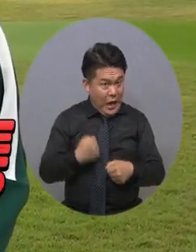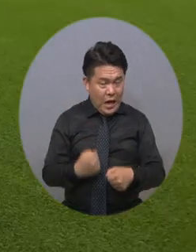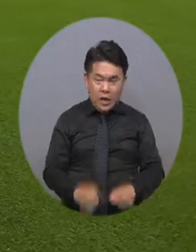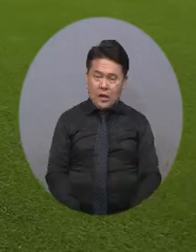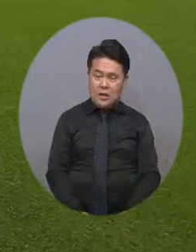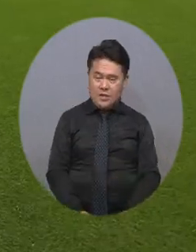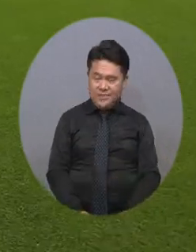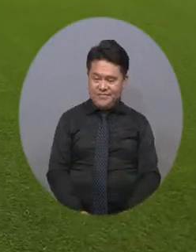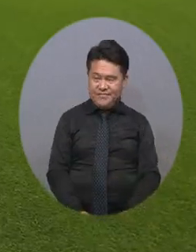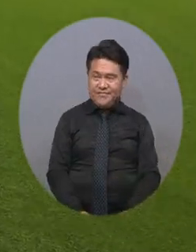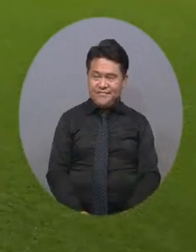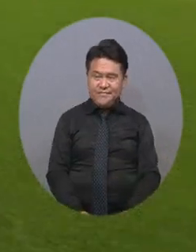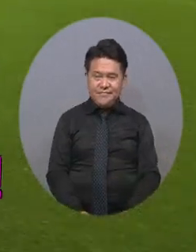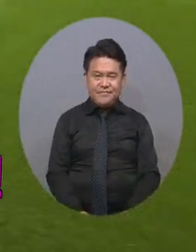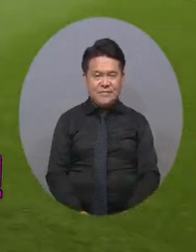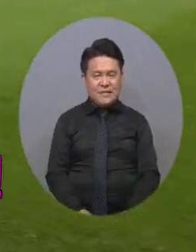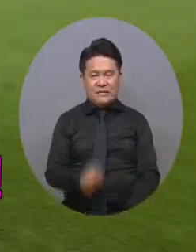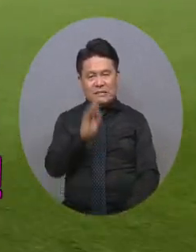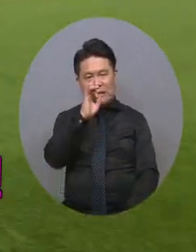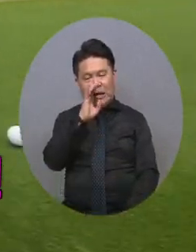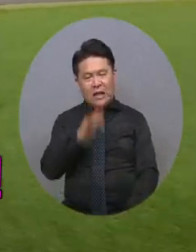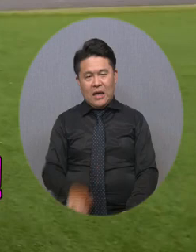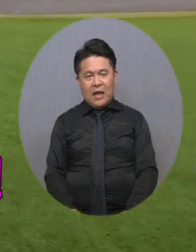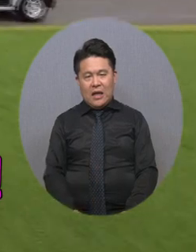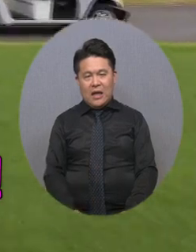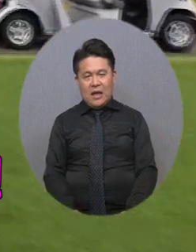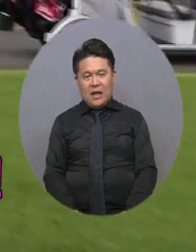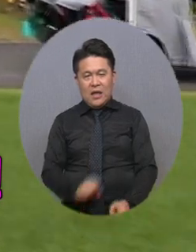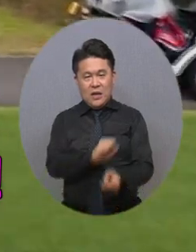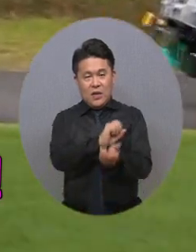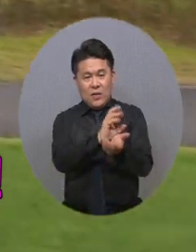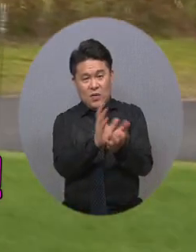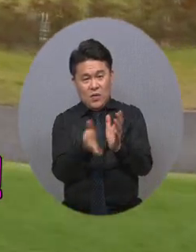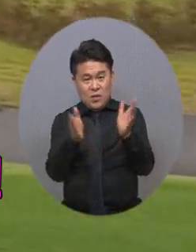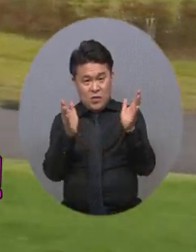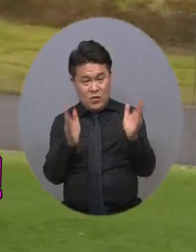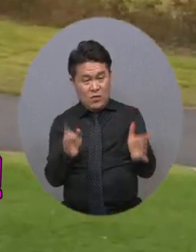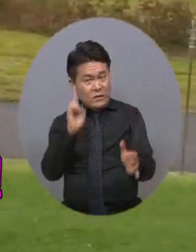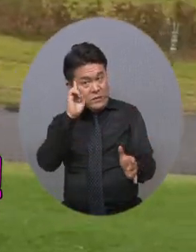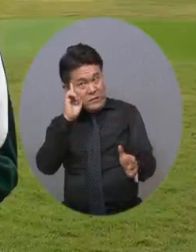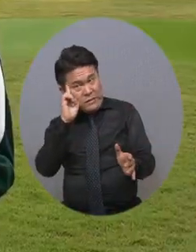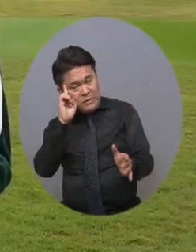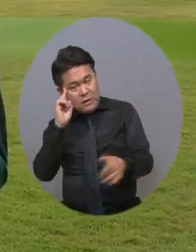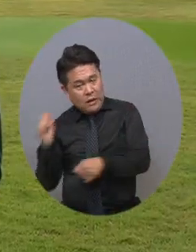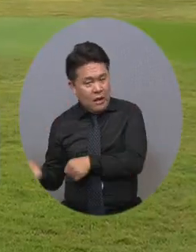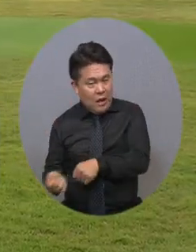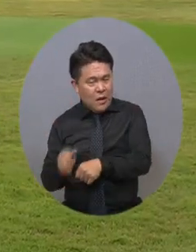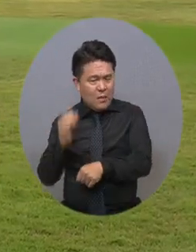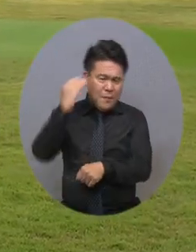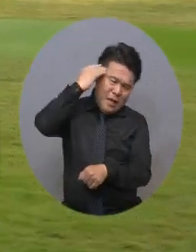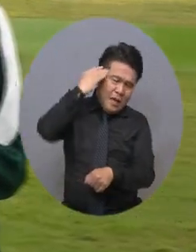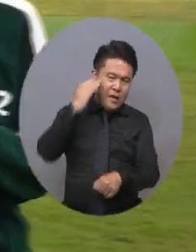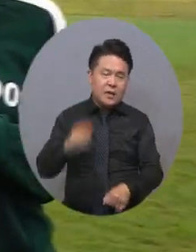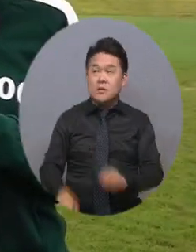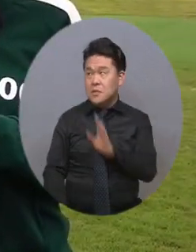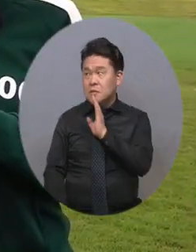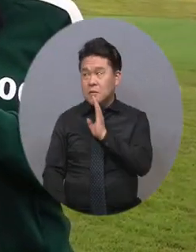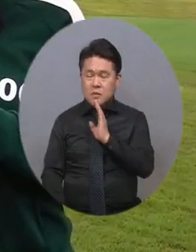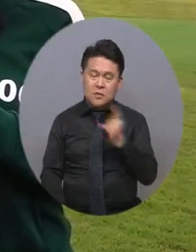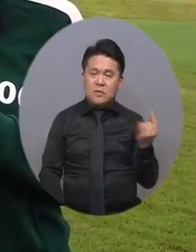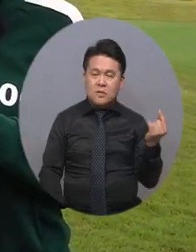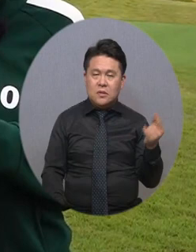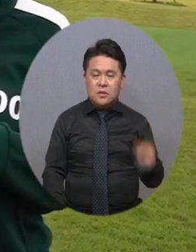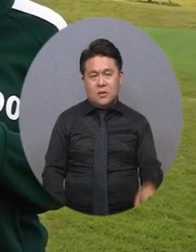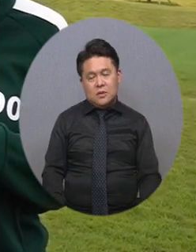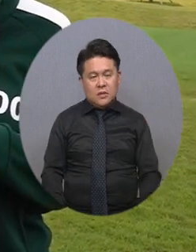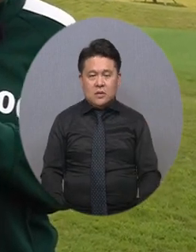우와. 아 근데 이게 안 된다. 네? 무화꽃이 피었습니다를 신경을 안 쓸 수가 없다. 신경 쓰여요 진짜. 안 쓸